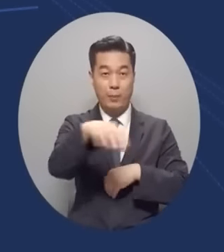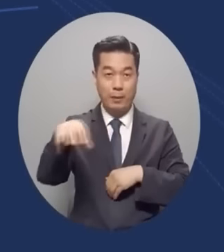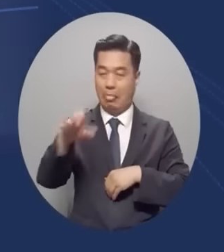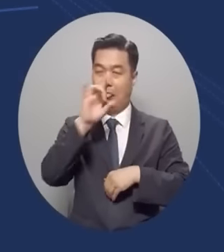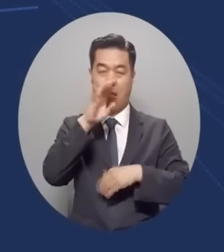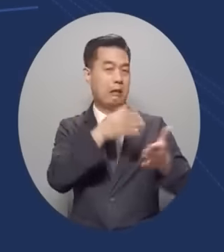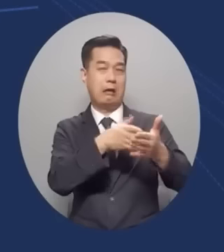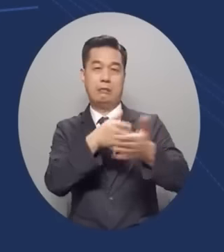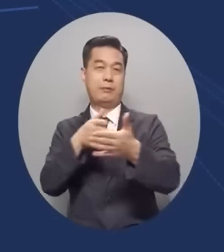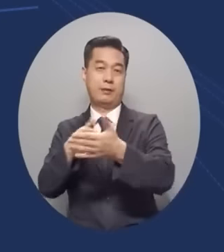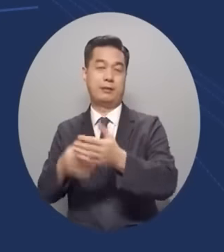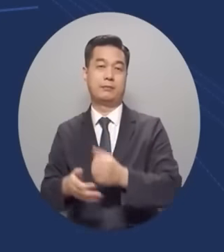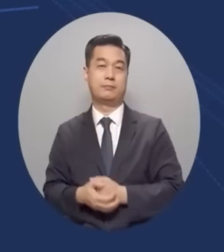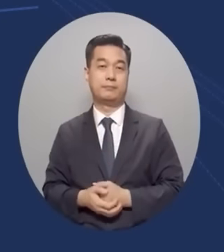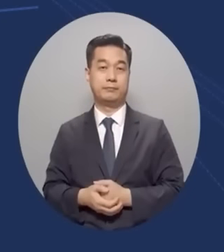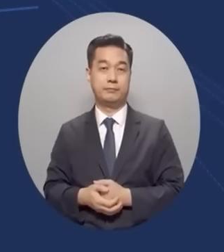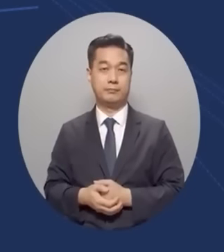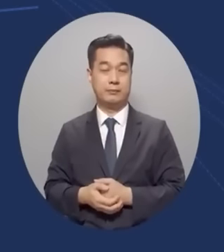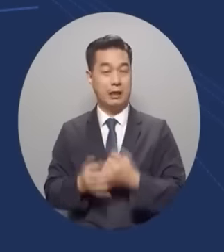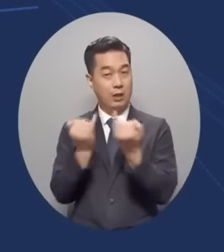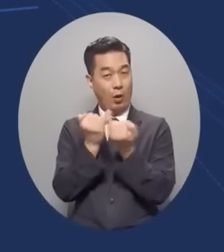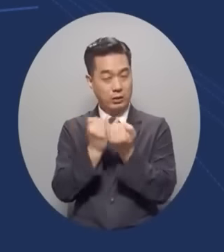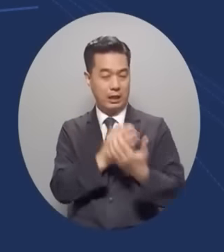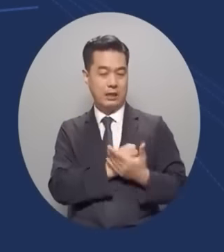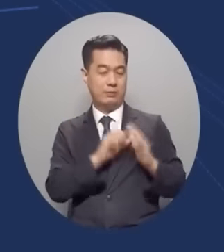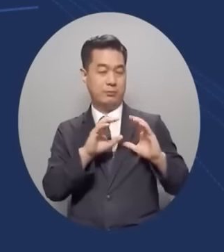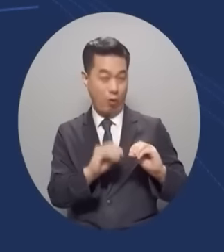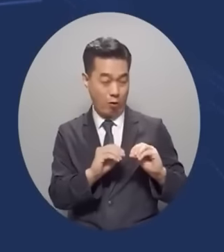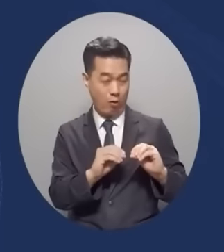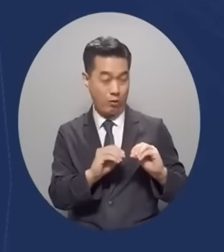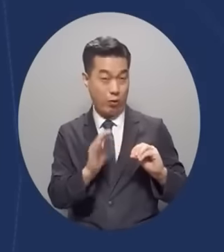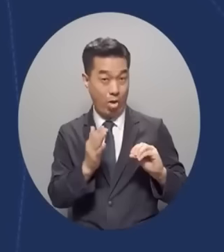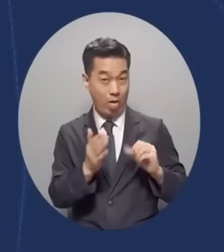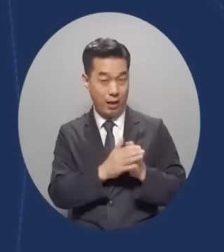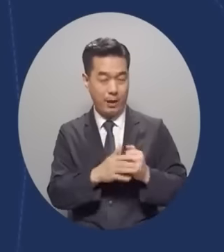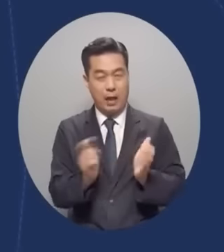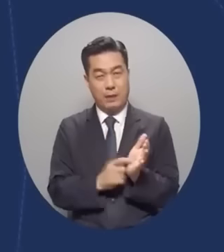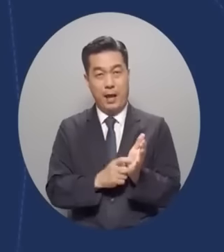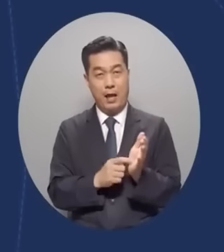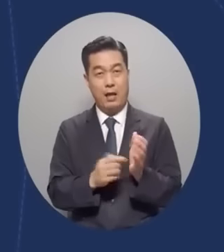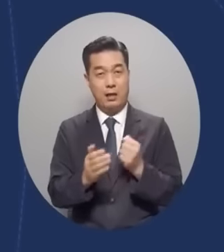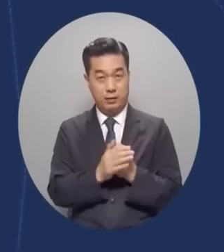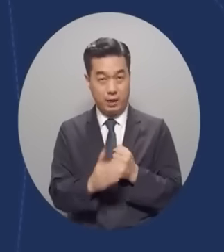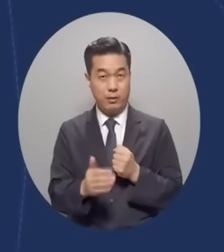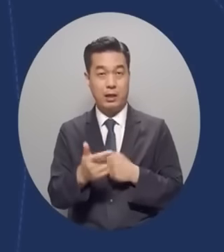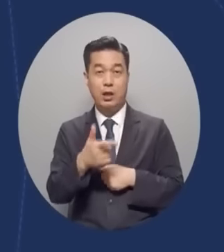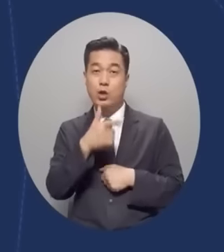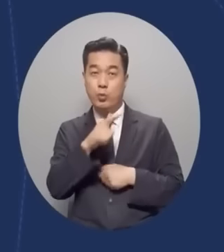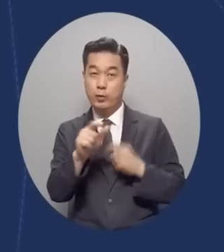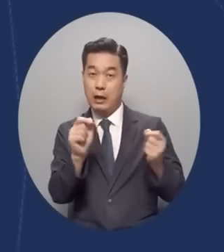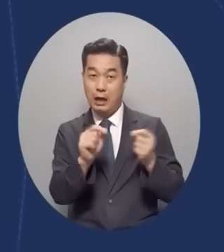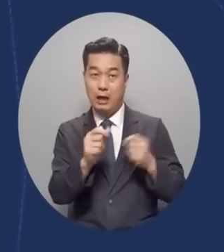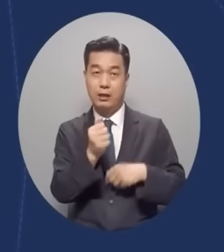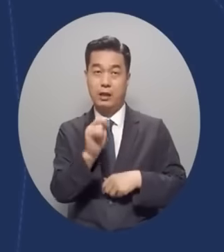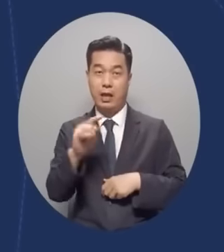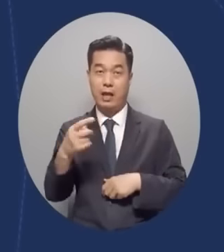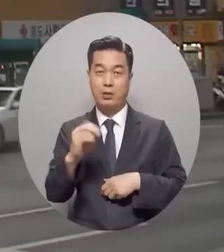했습니다. 그 사이 여성은 구급차에서 심정지 상태에 빠졌고 급한 대로 일단 6분 거리 해동병원 응급실로